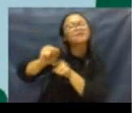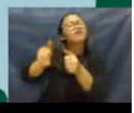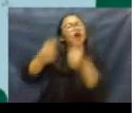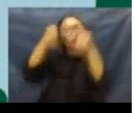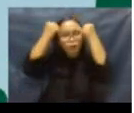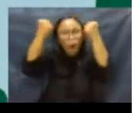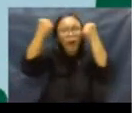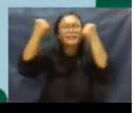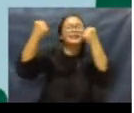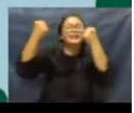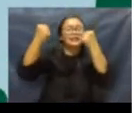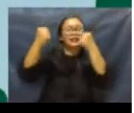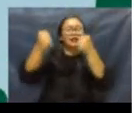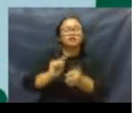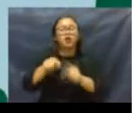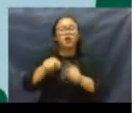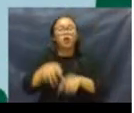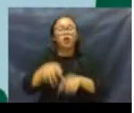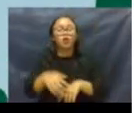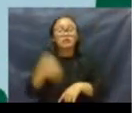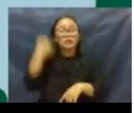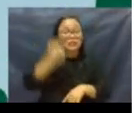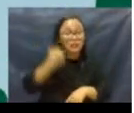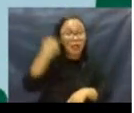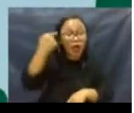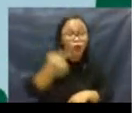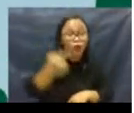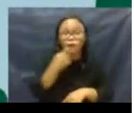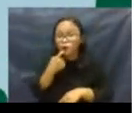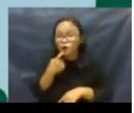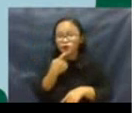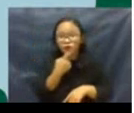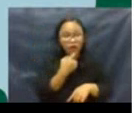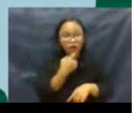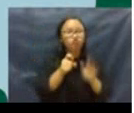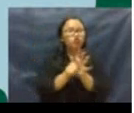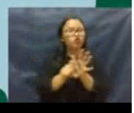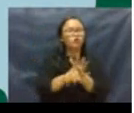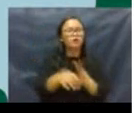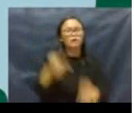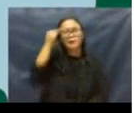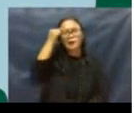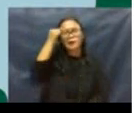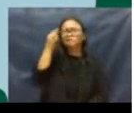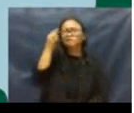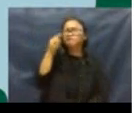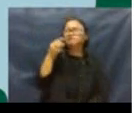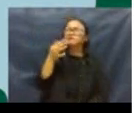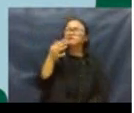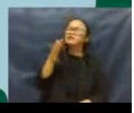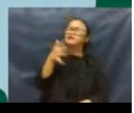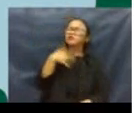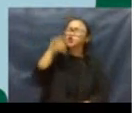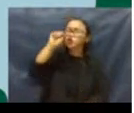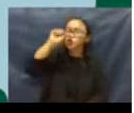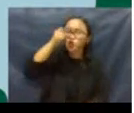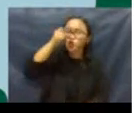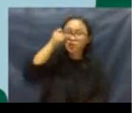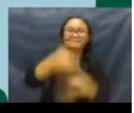terjadi jika sering dipraktikkan? Jika di awal berpikir kritis itu dirasakan sulit, nantinya akan menjadi